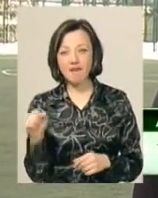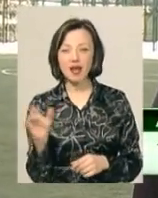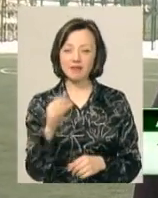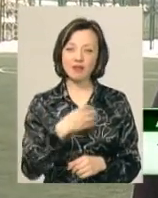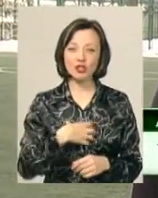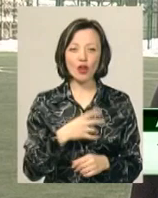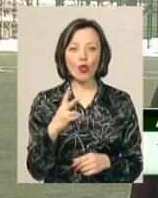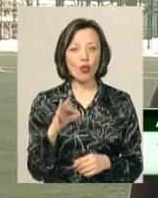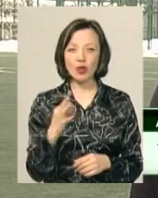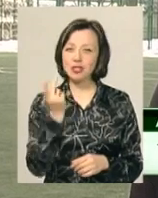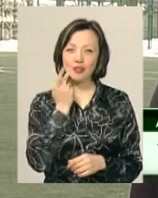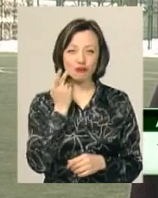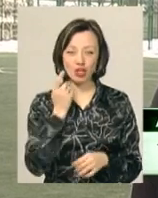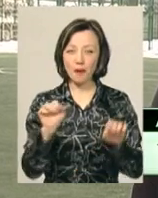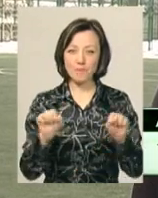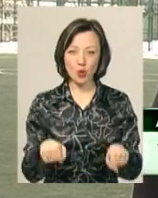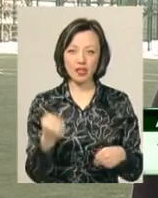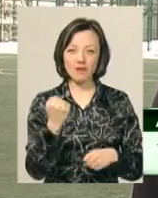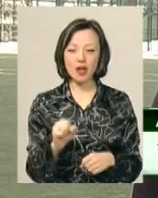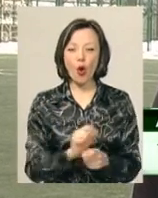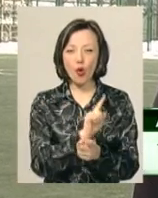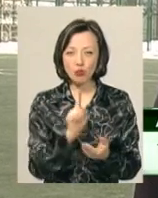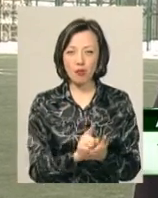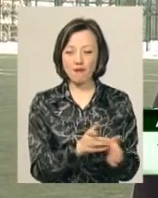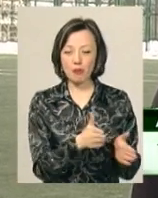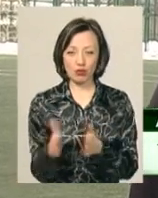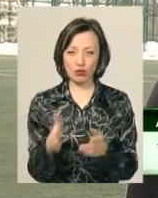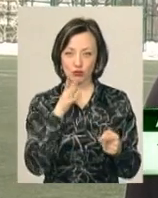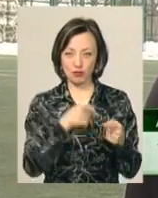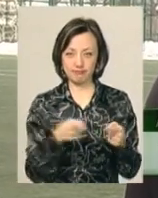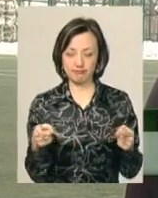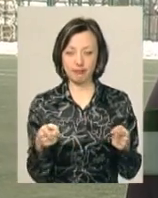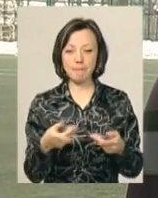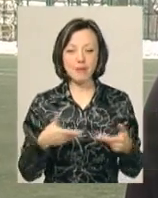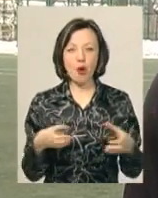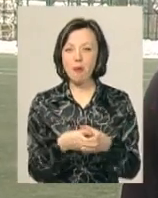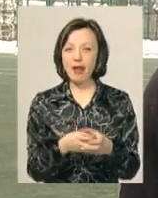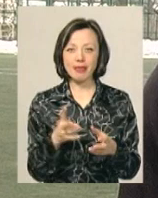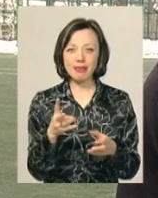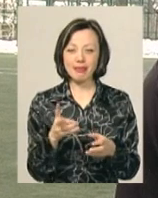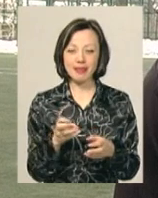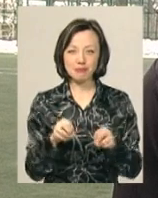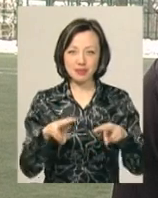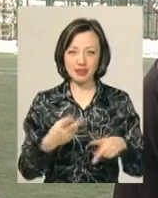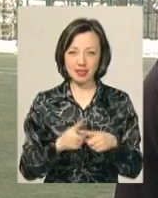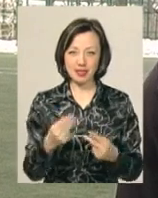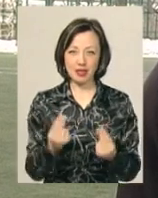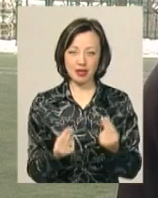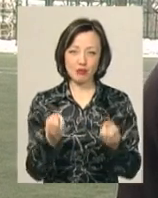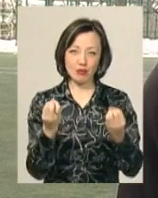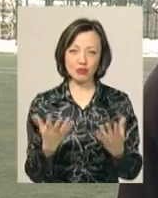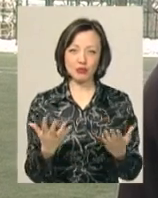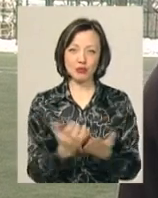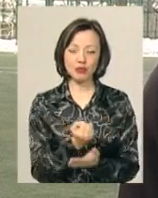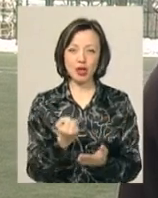принципові, але не завжди їх можеш виграти, особливо в підготовчому періоді, тому що ми команду не підводимо спеціально під ці ігри, вони